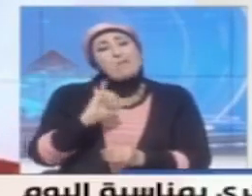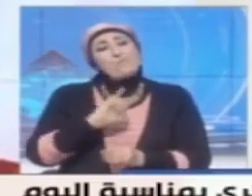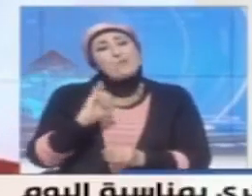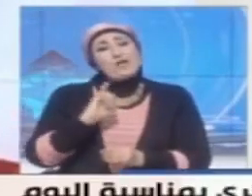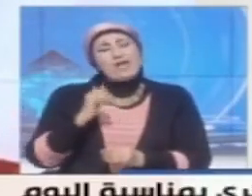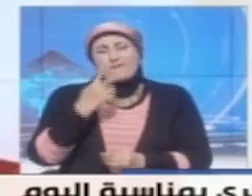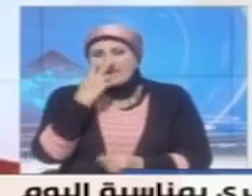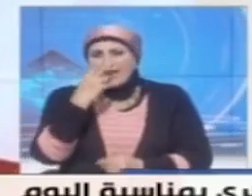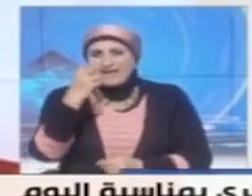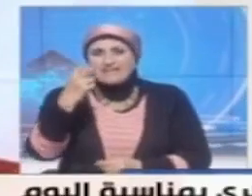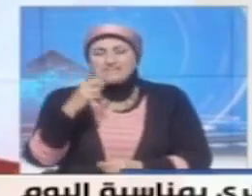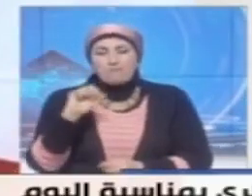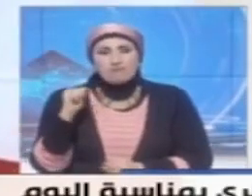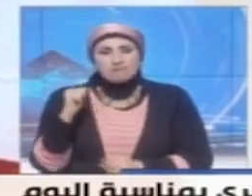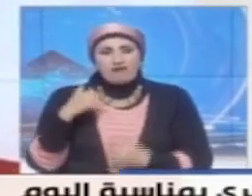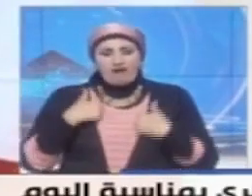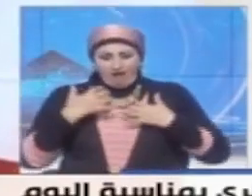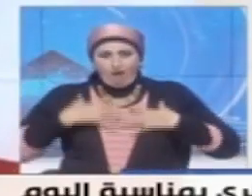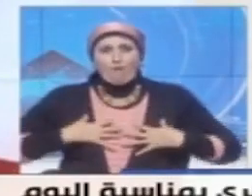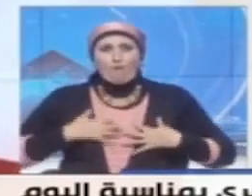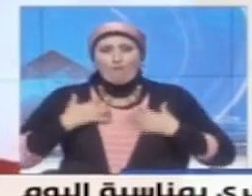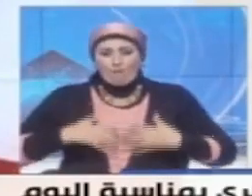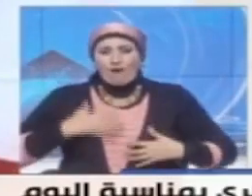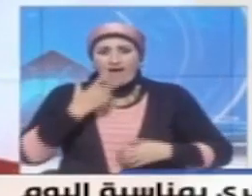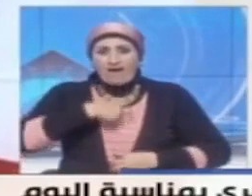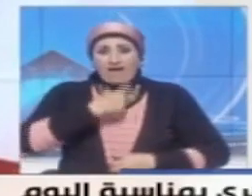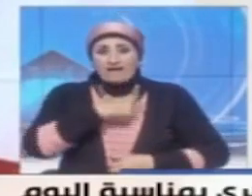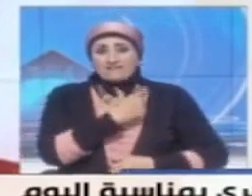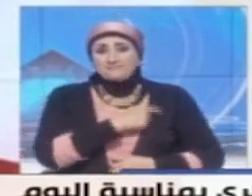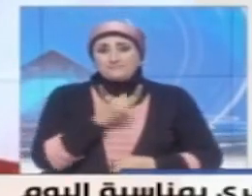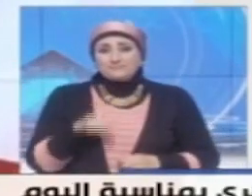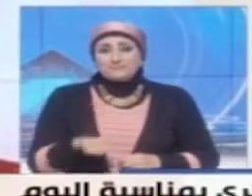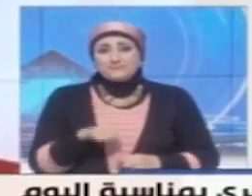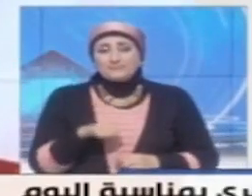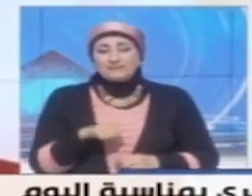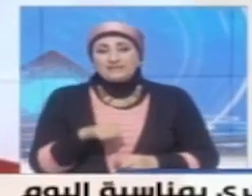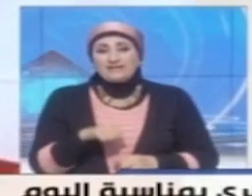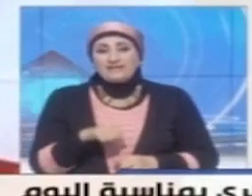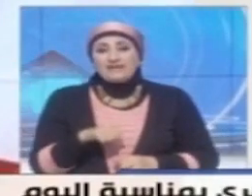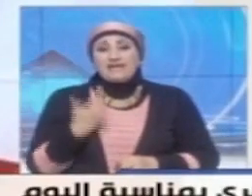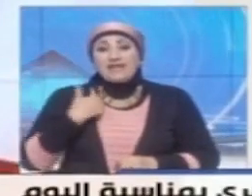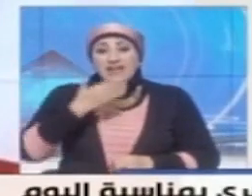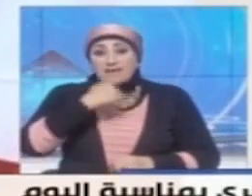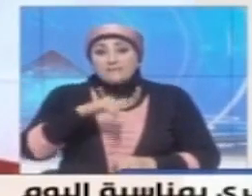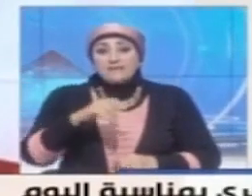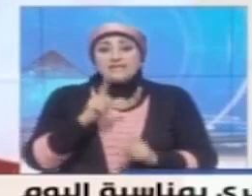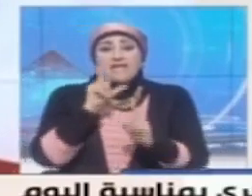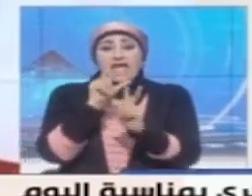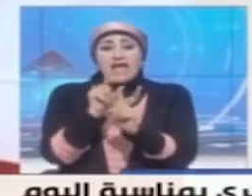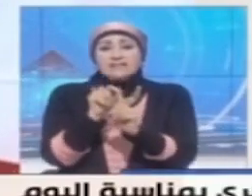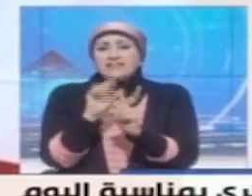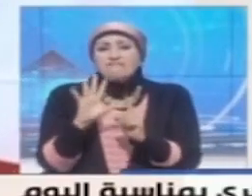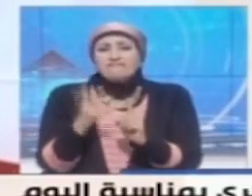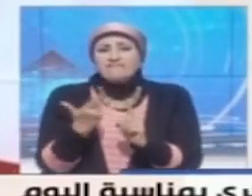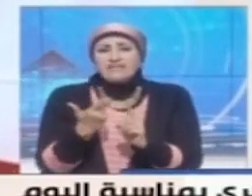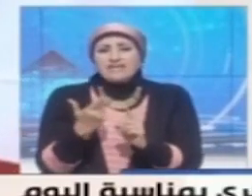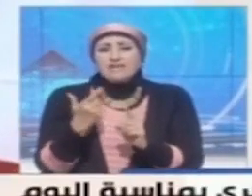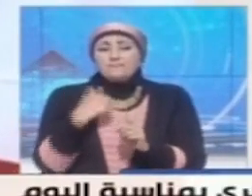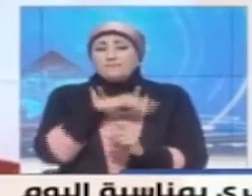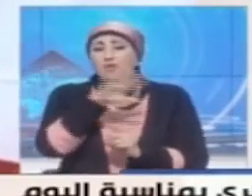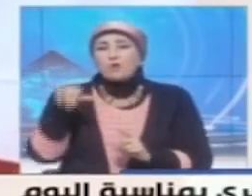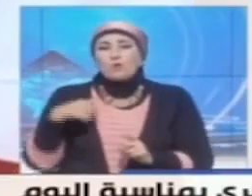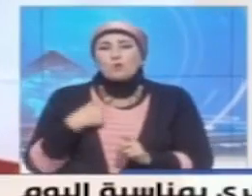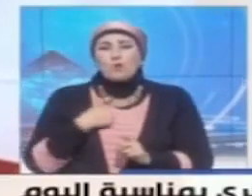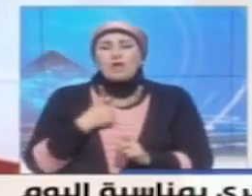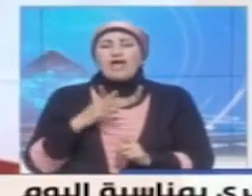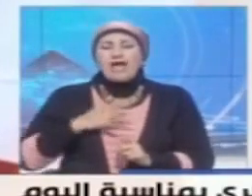جذب طاقة من العاملين اللي بيجوا بغرض واحد بس، هم أنهم يحسنوا